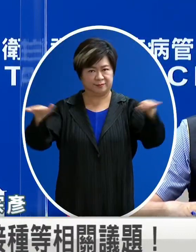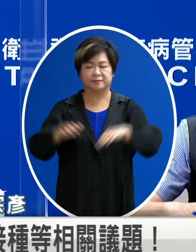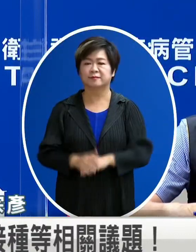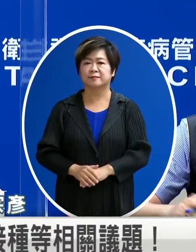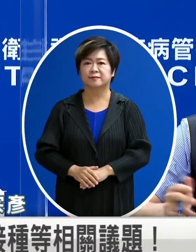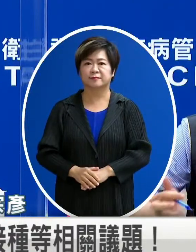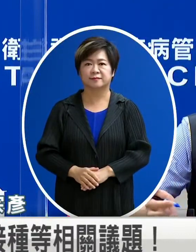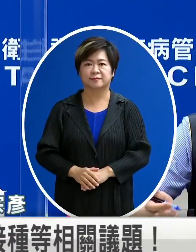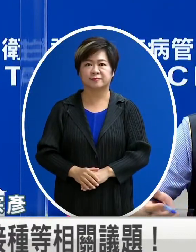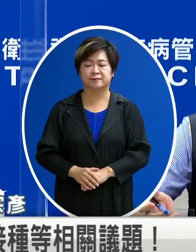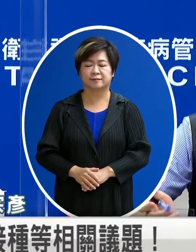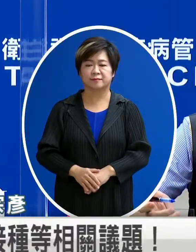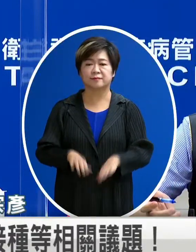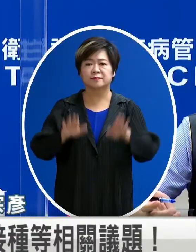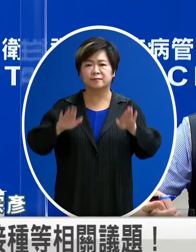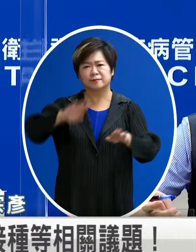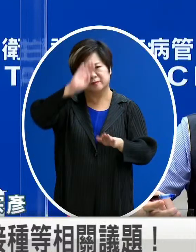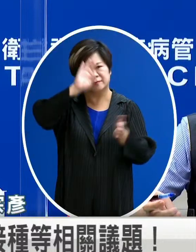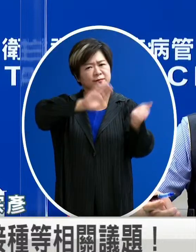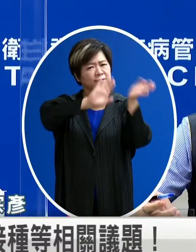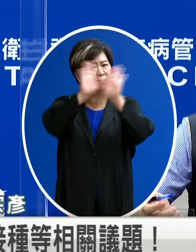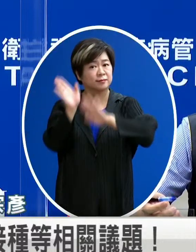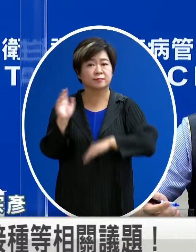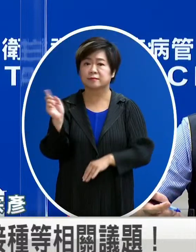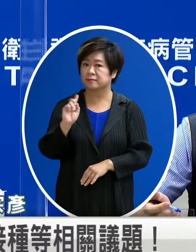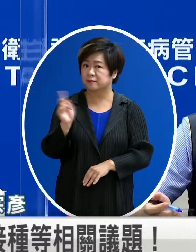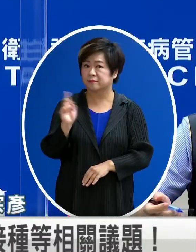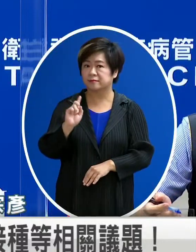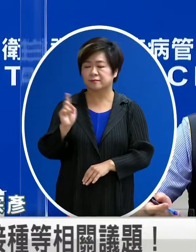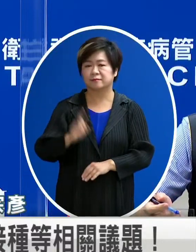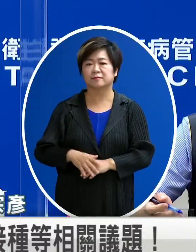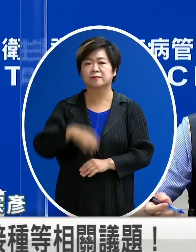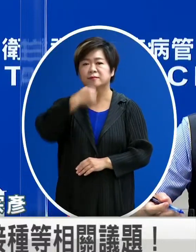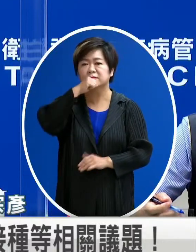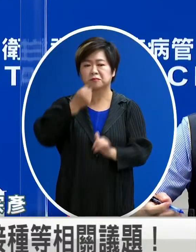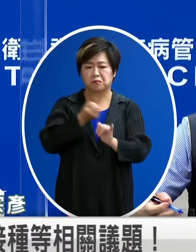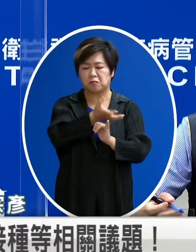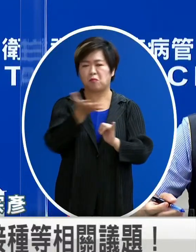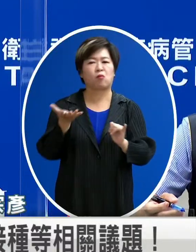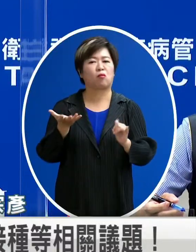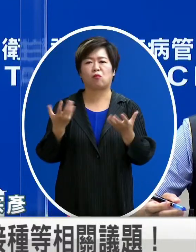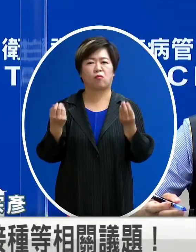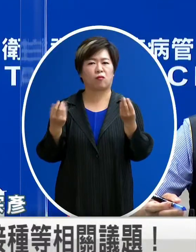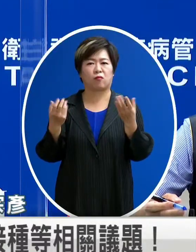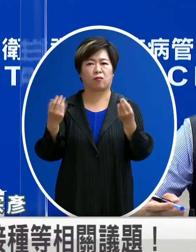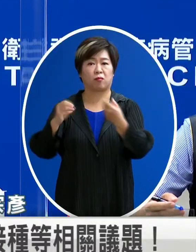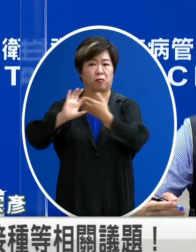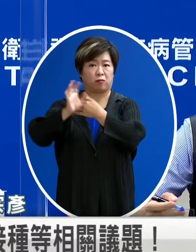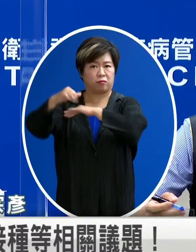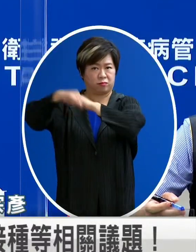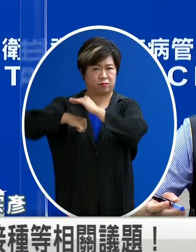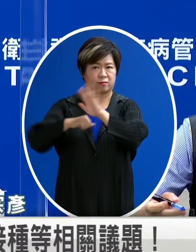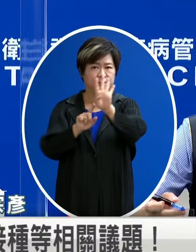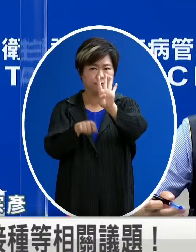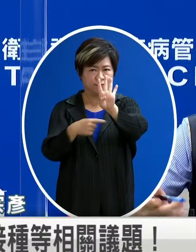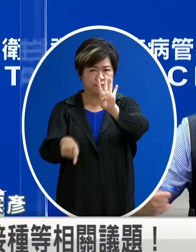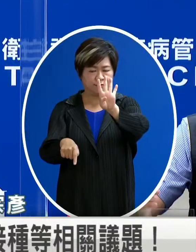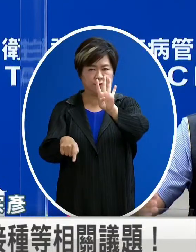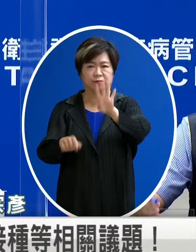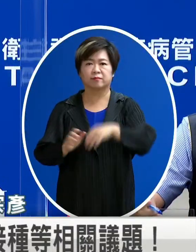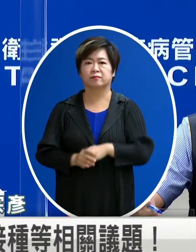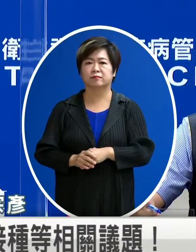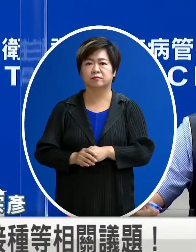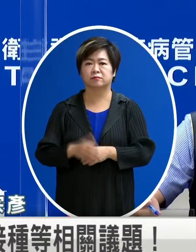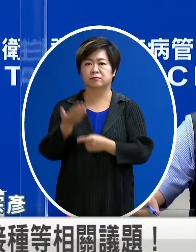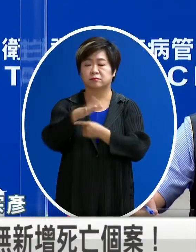天的疫情的状况没有本土的病例，那境外一路有4例。也